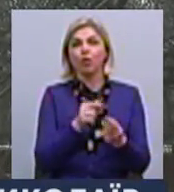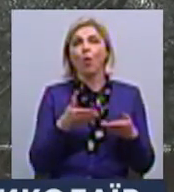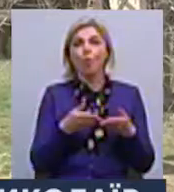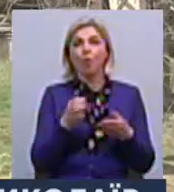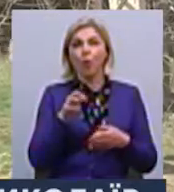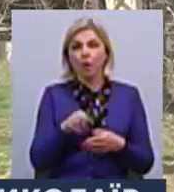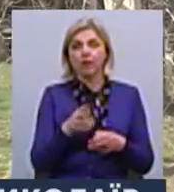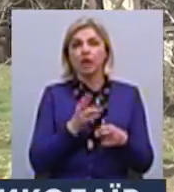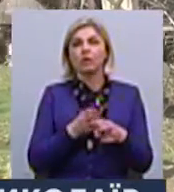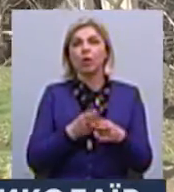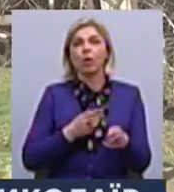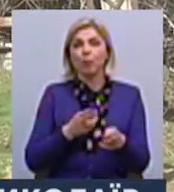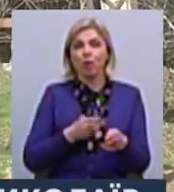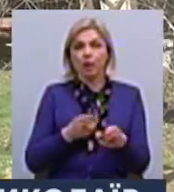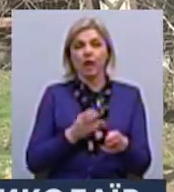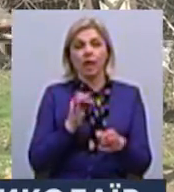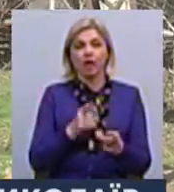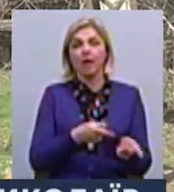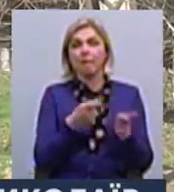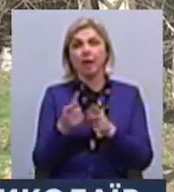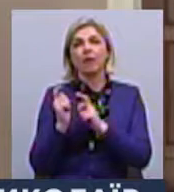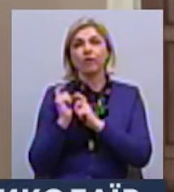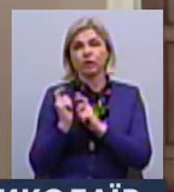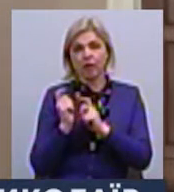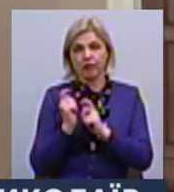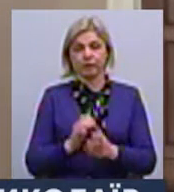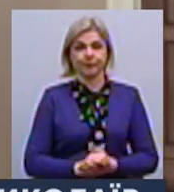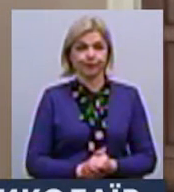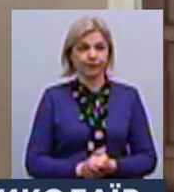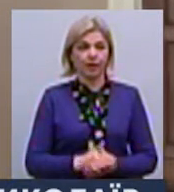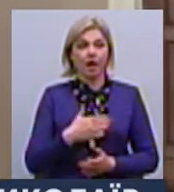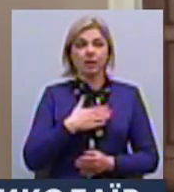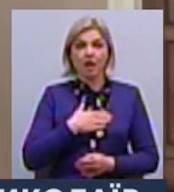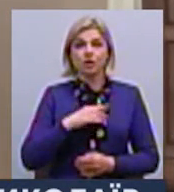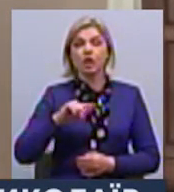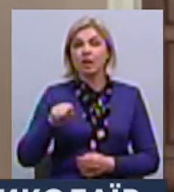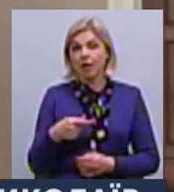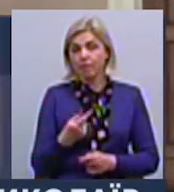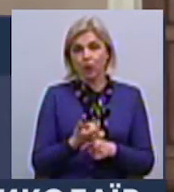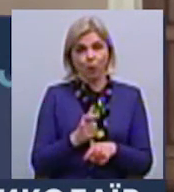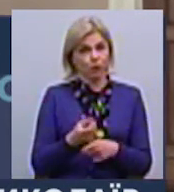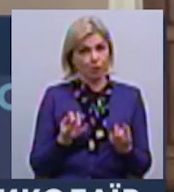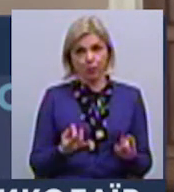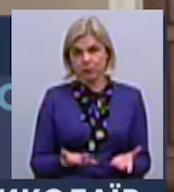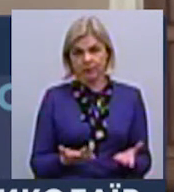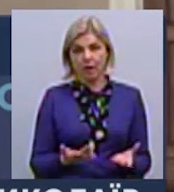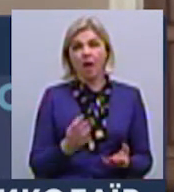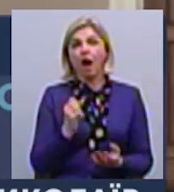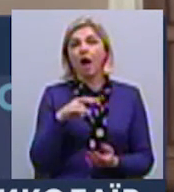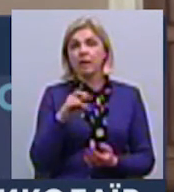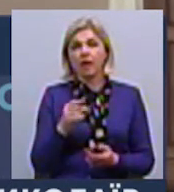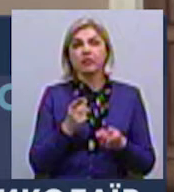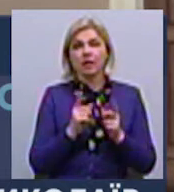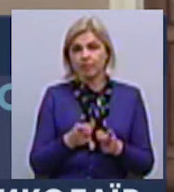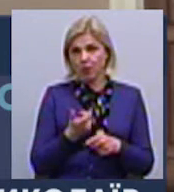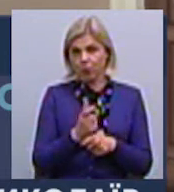дорогою, силосами та перевантажувальними потужностями. Наші требування, якби, дуже прості. Наші вимоги прості, але насправді